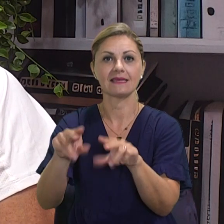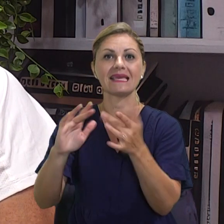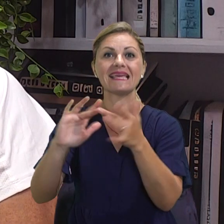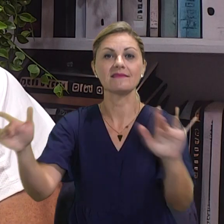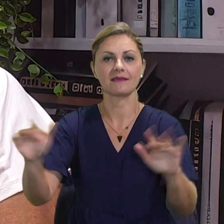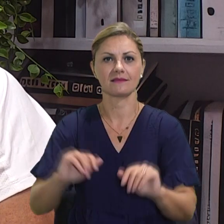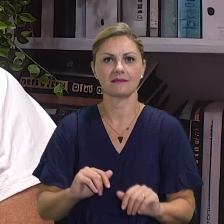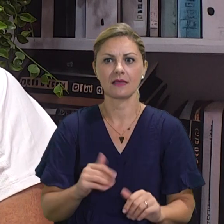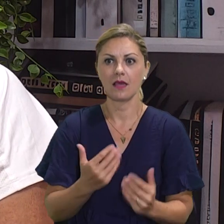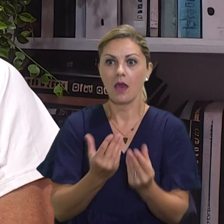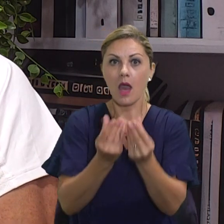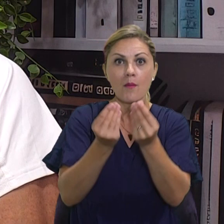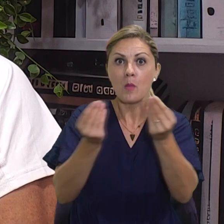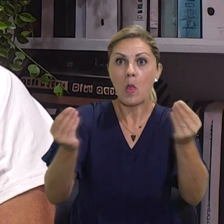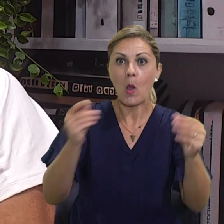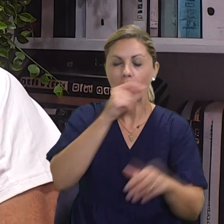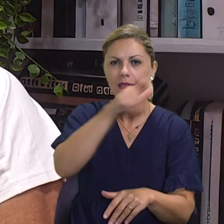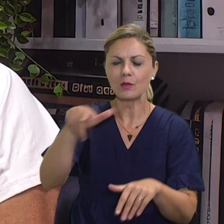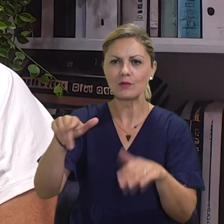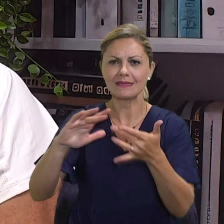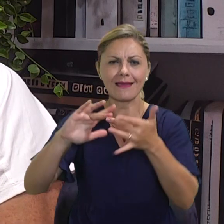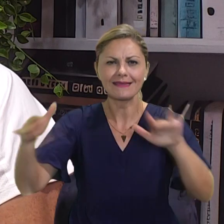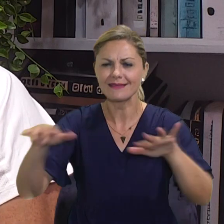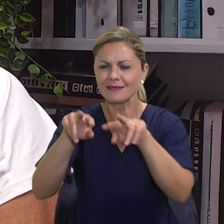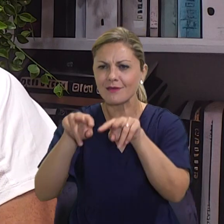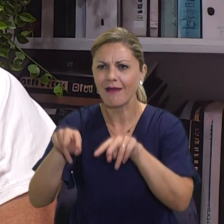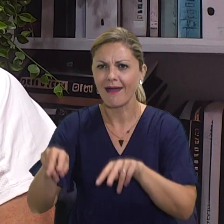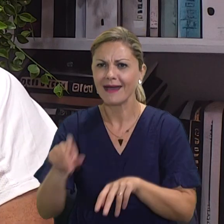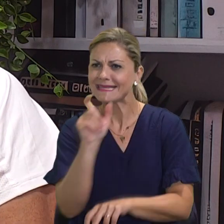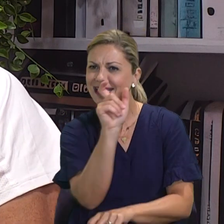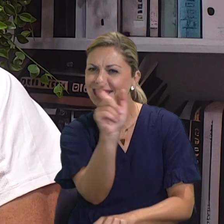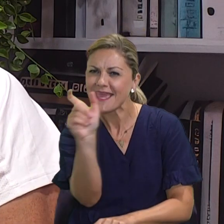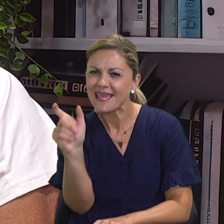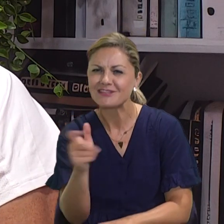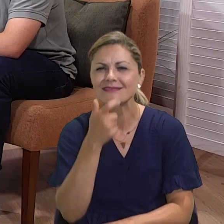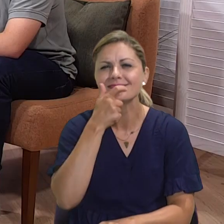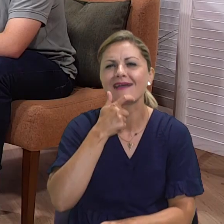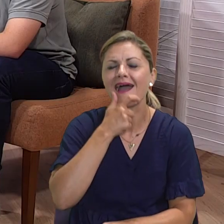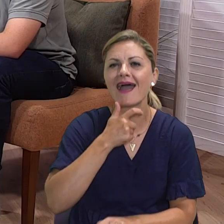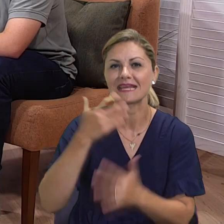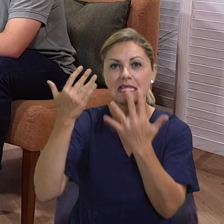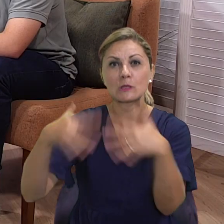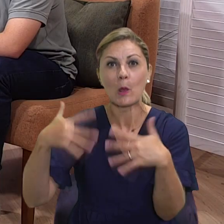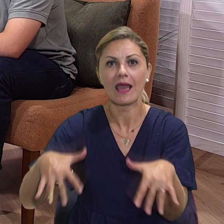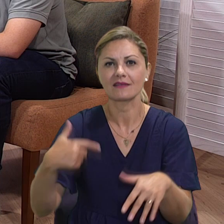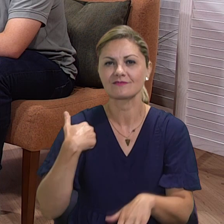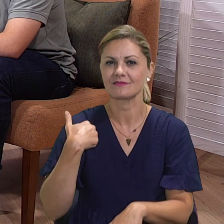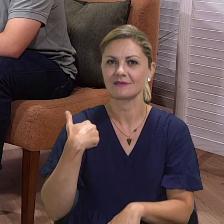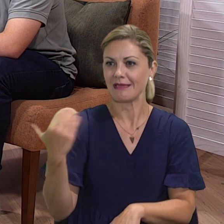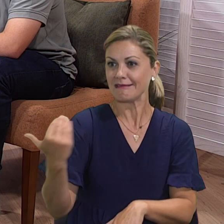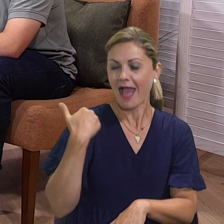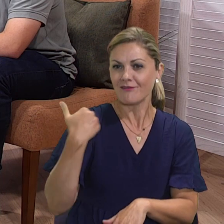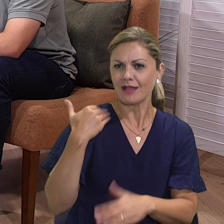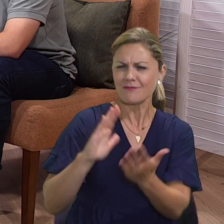internet onako u digitalnom obliku. I onda me iznenadilo koja je to bila povratna informacija, koliko su ljudi to čitali,